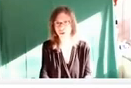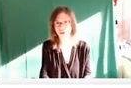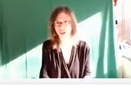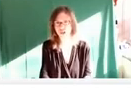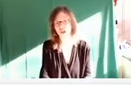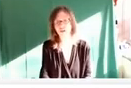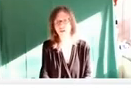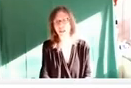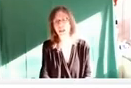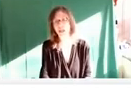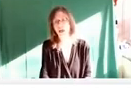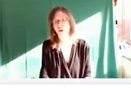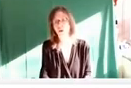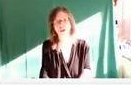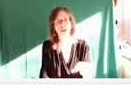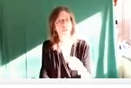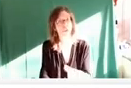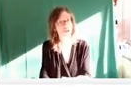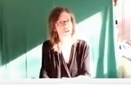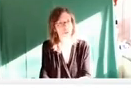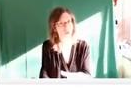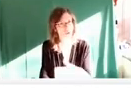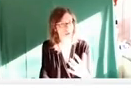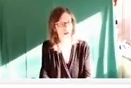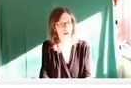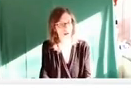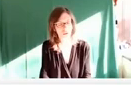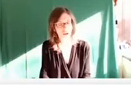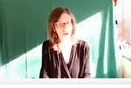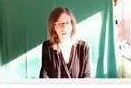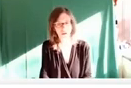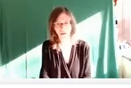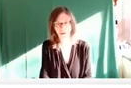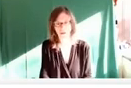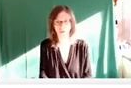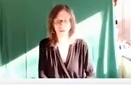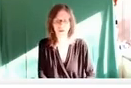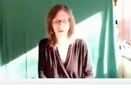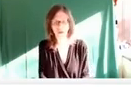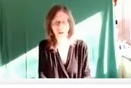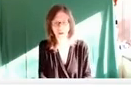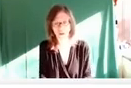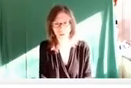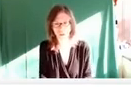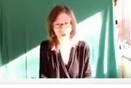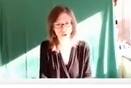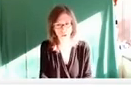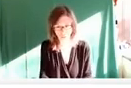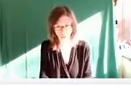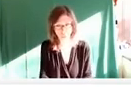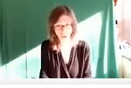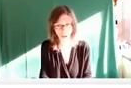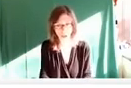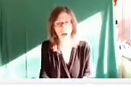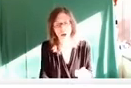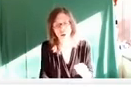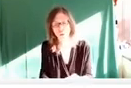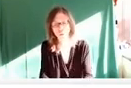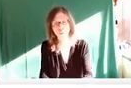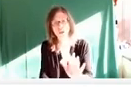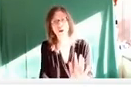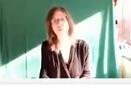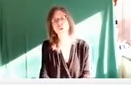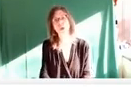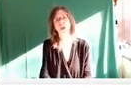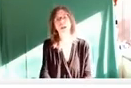Psychological Association qui avait dit, en sciences politiques aussi, l'American Political Science Association, qui avait aussi dit, nous,